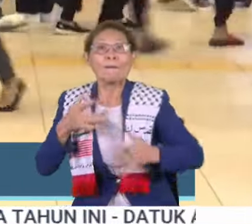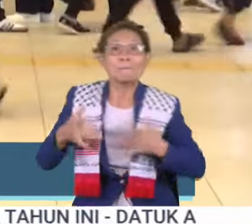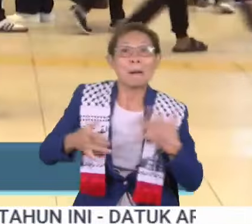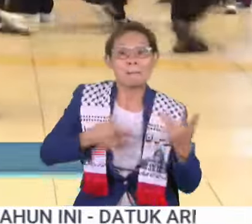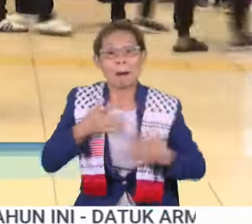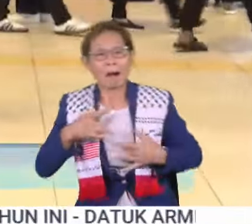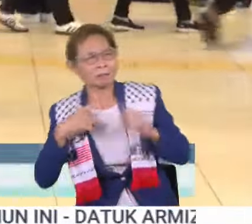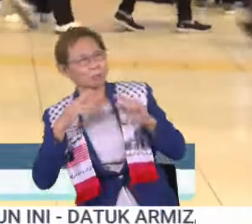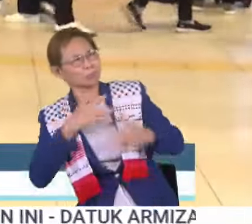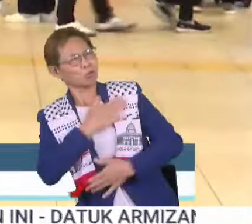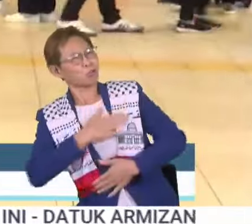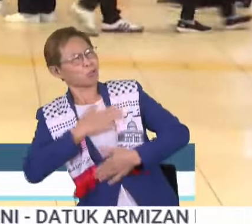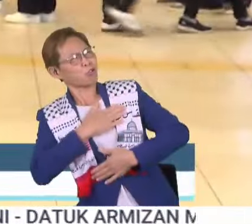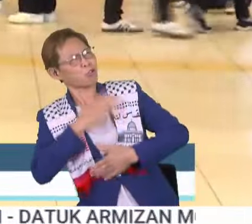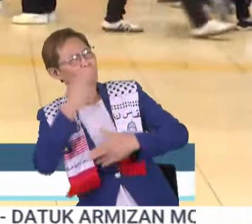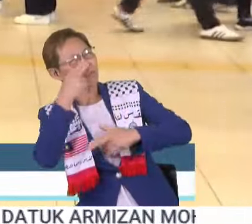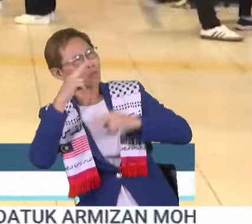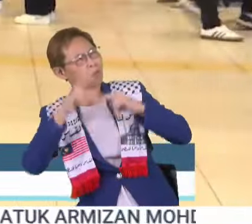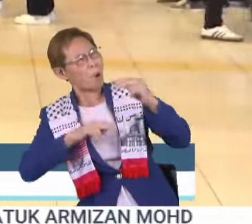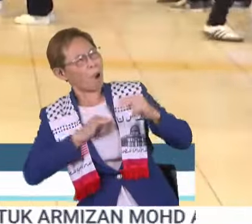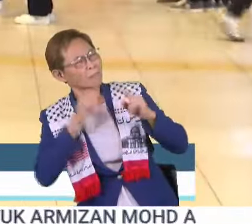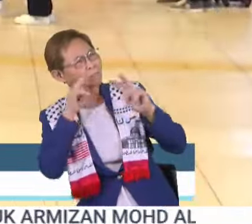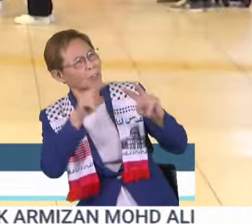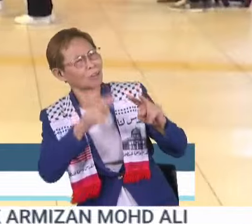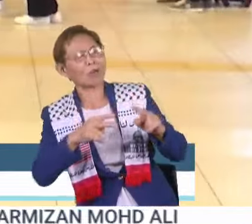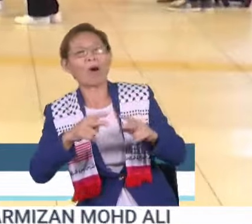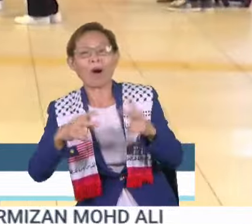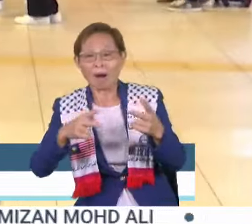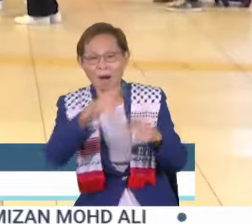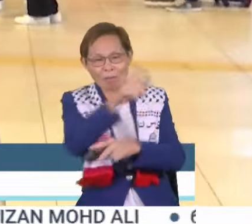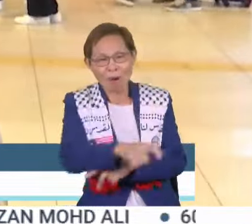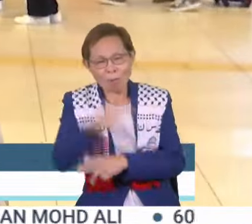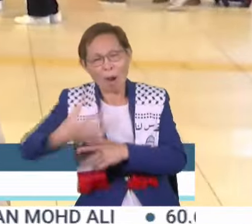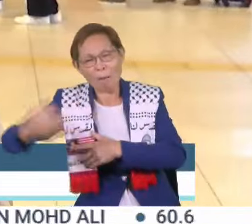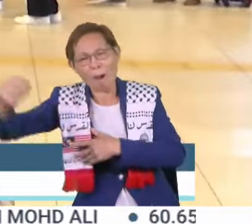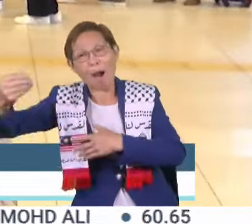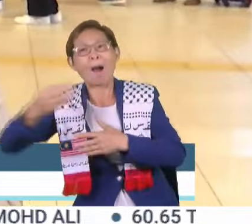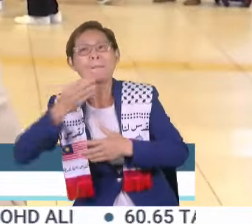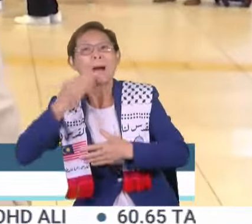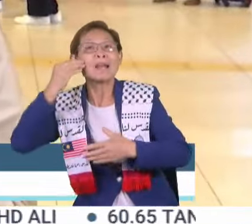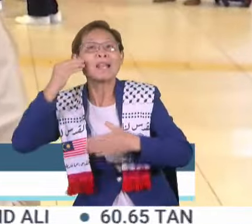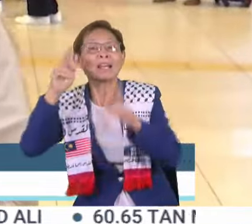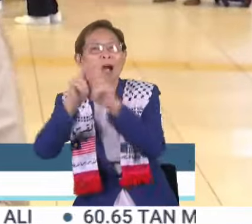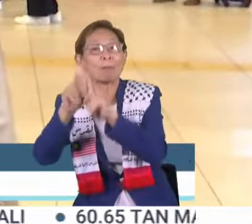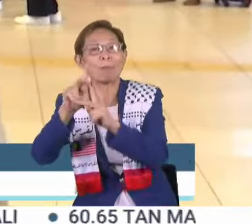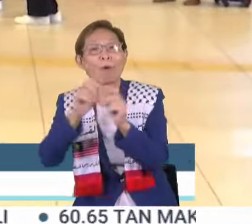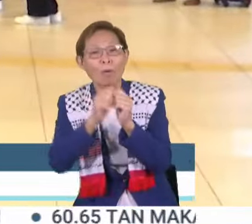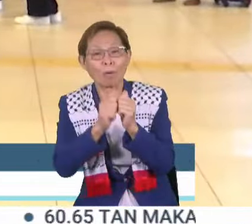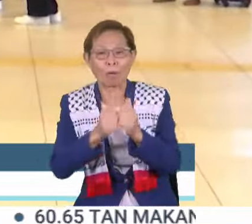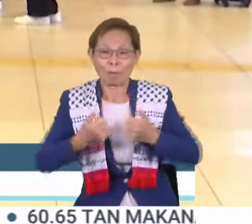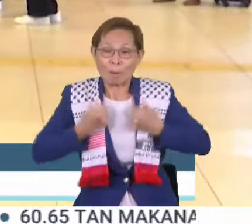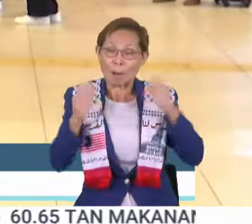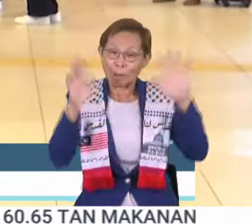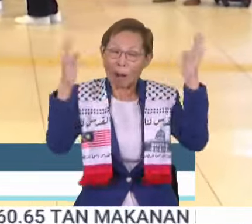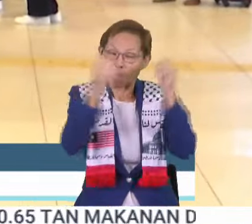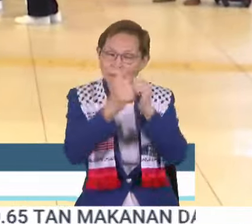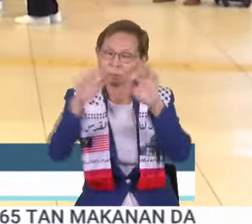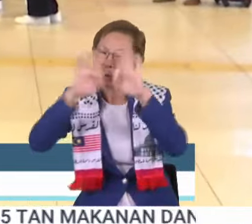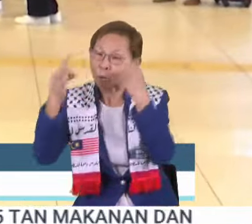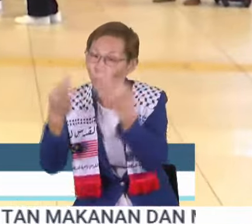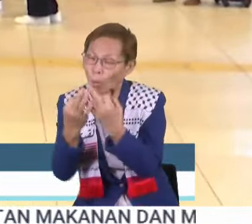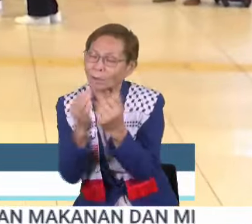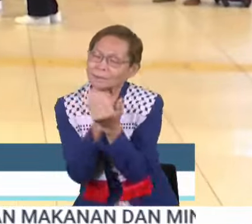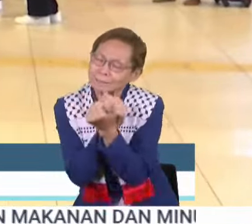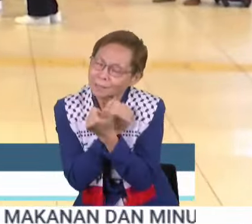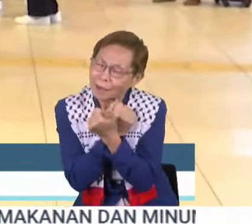saya melihat perantau-perantau pulang untuk menyambut Aidilfitri bersama keluarga tercinta. Dan walaupun kebanyakan tiket